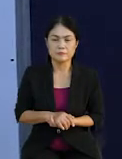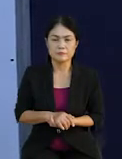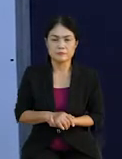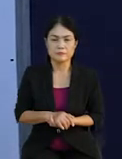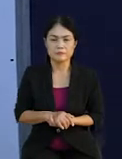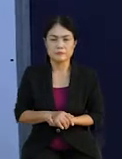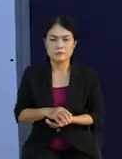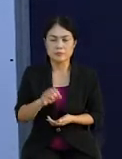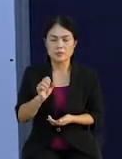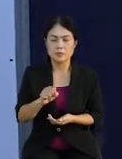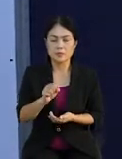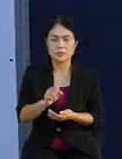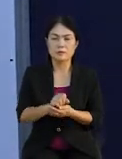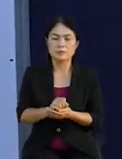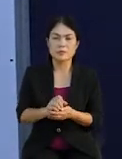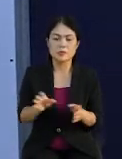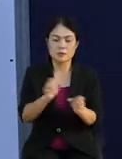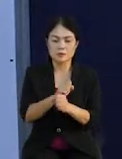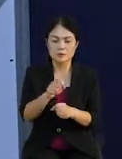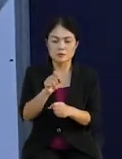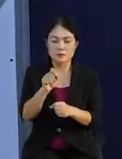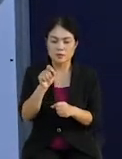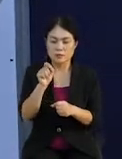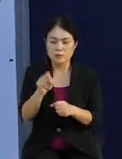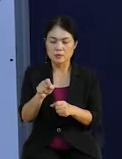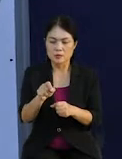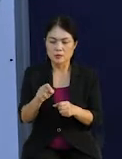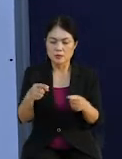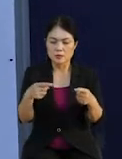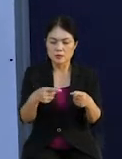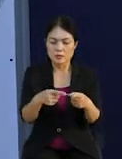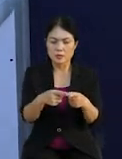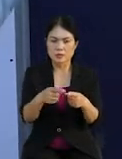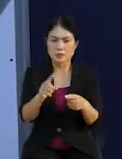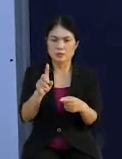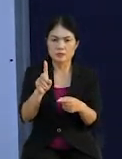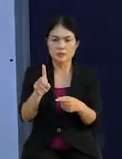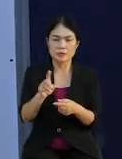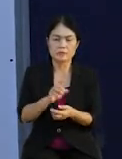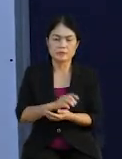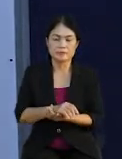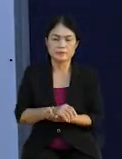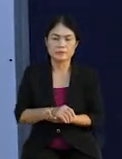bà ok dựng bán chùm nốt và sọp mùi